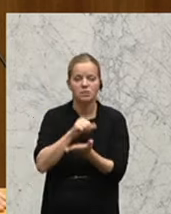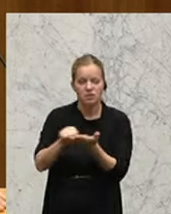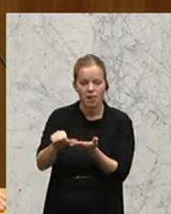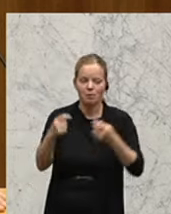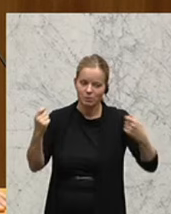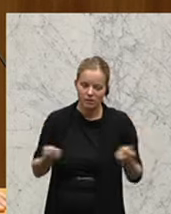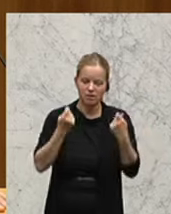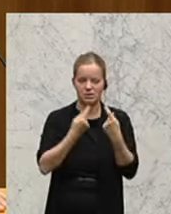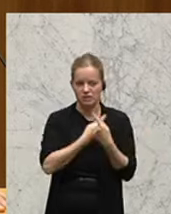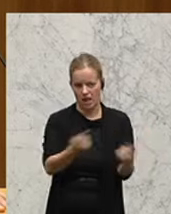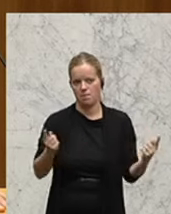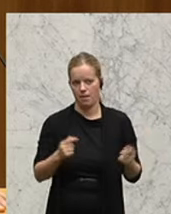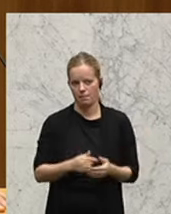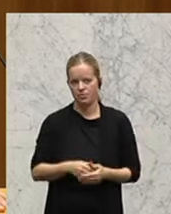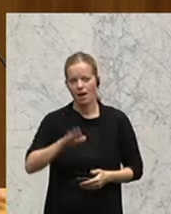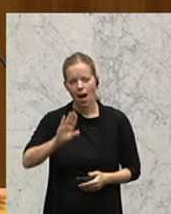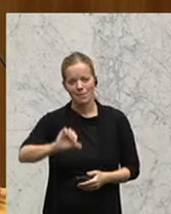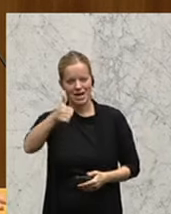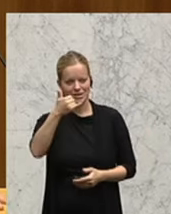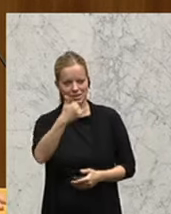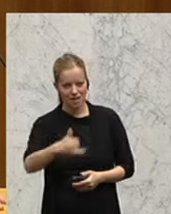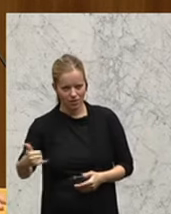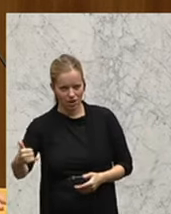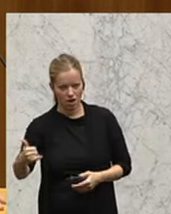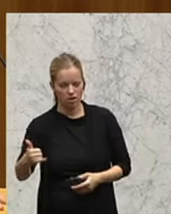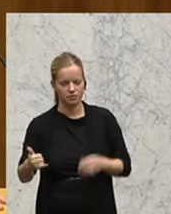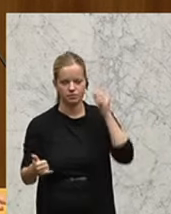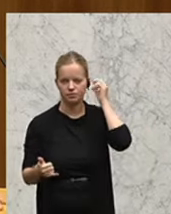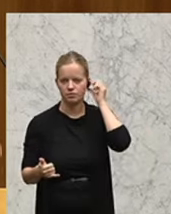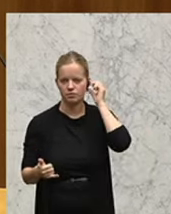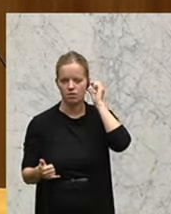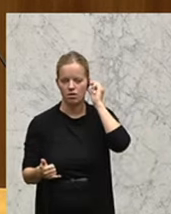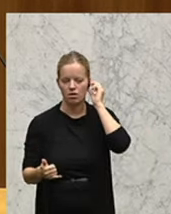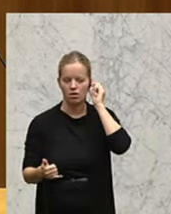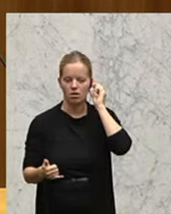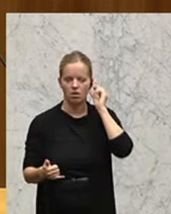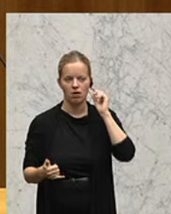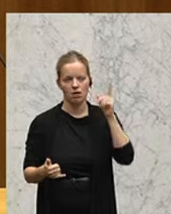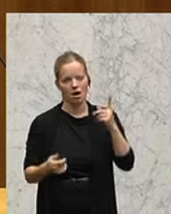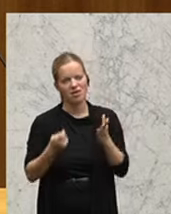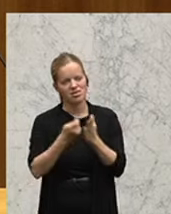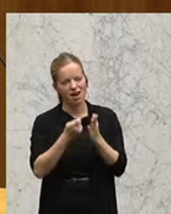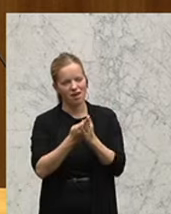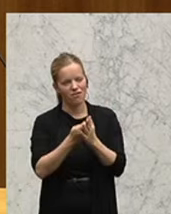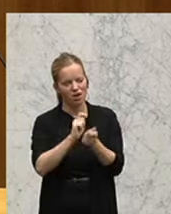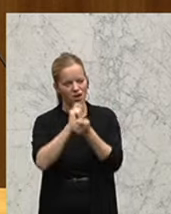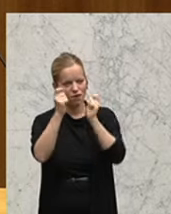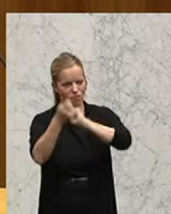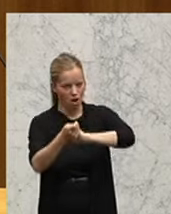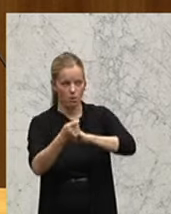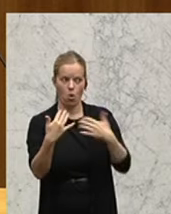beschäftigen. Und ab 1. Jänner gilt ja die so oft gelobte Tarifreform und da steigt aber auch außerdurch